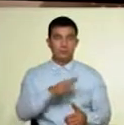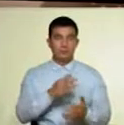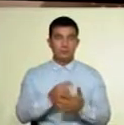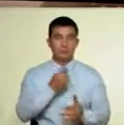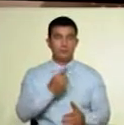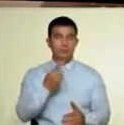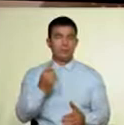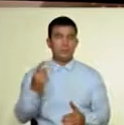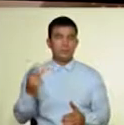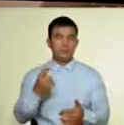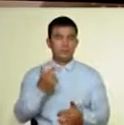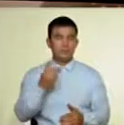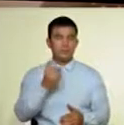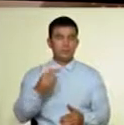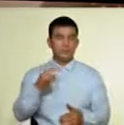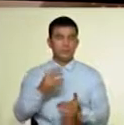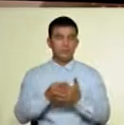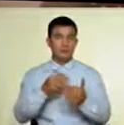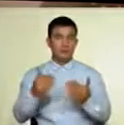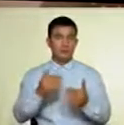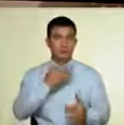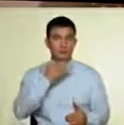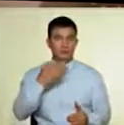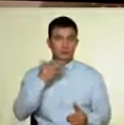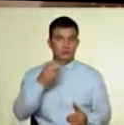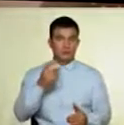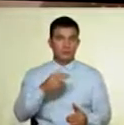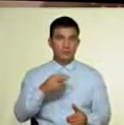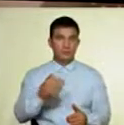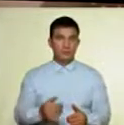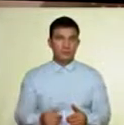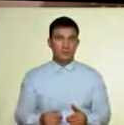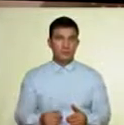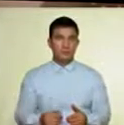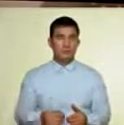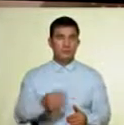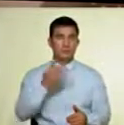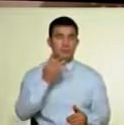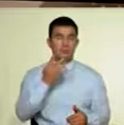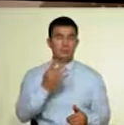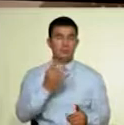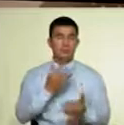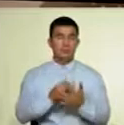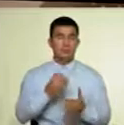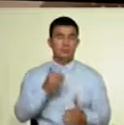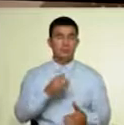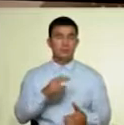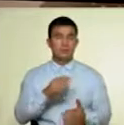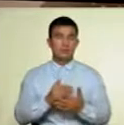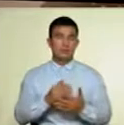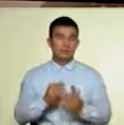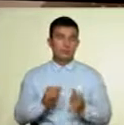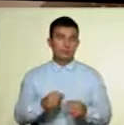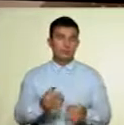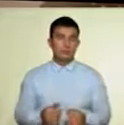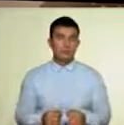tashkil topgan ko'p had. Buni 4 had deb ham nomlaymiz. Nima